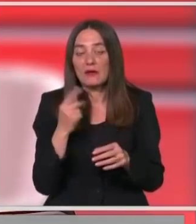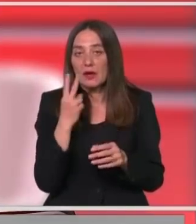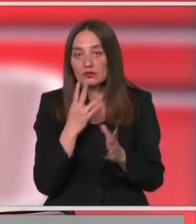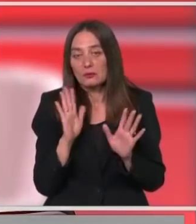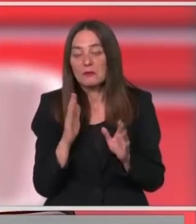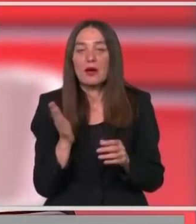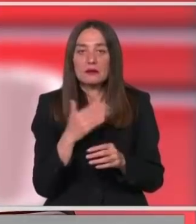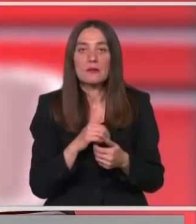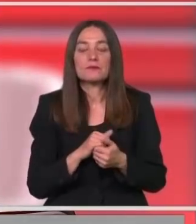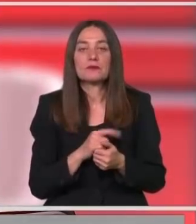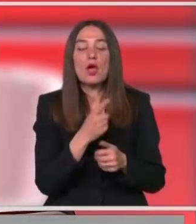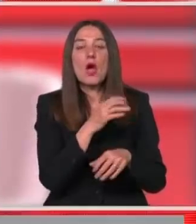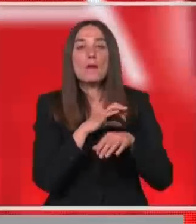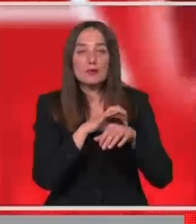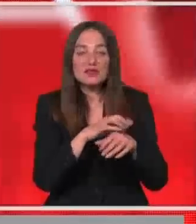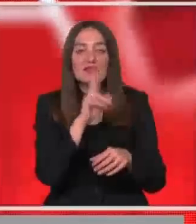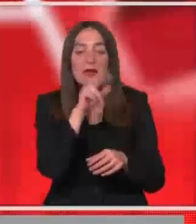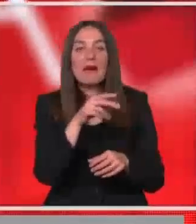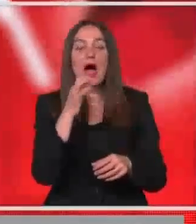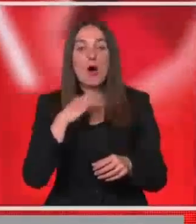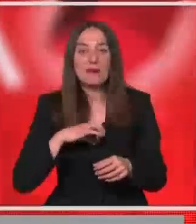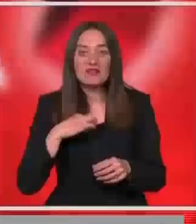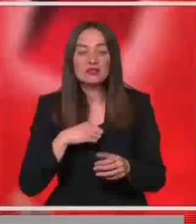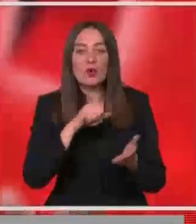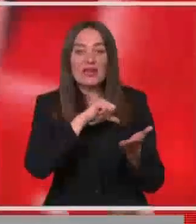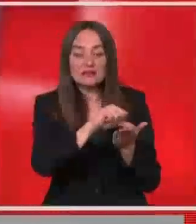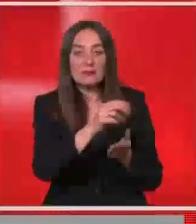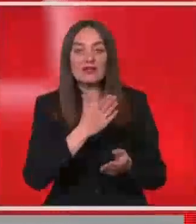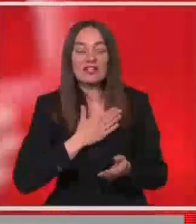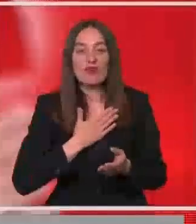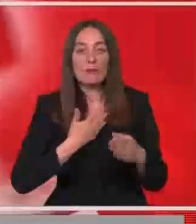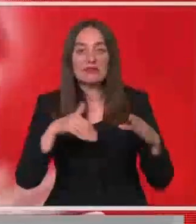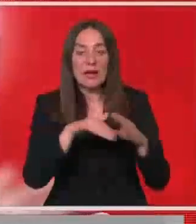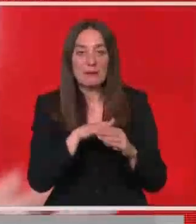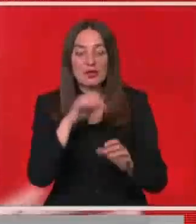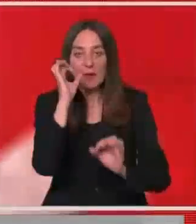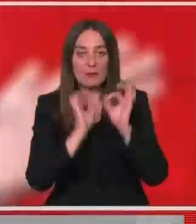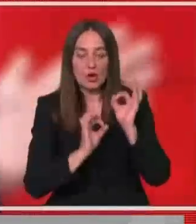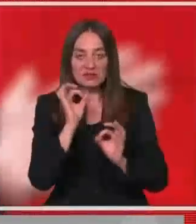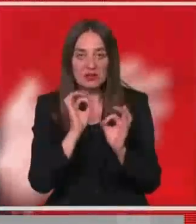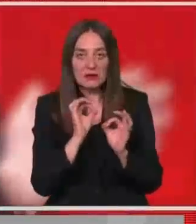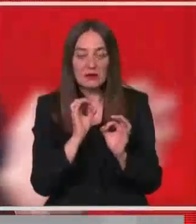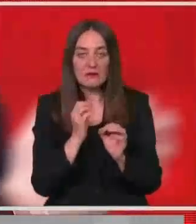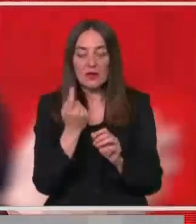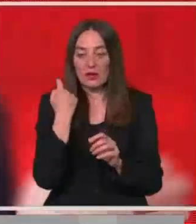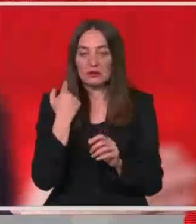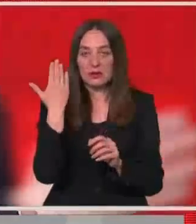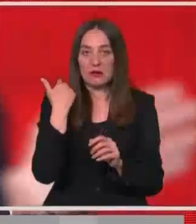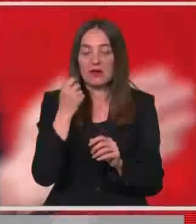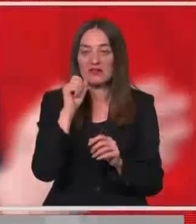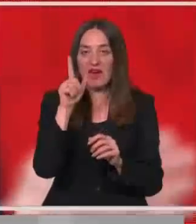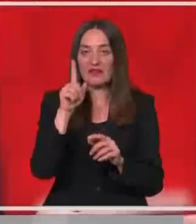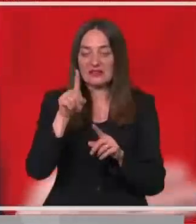Poslodavac, ajde. Poslodavac ima obavezu da isplati svom zaposlenom prosek od